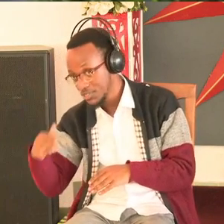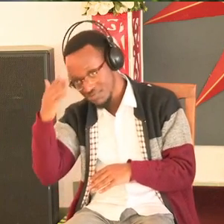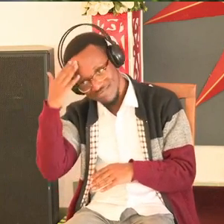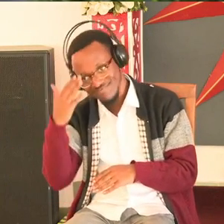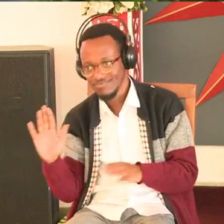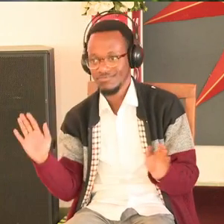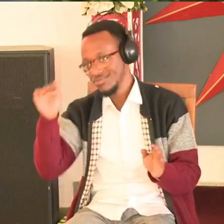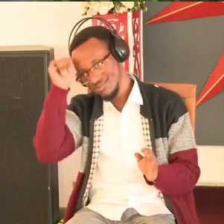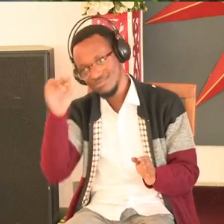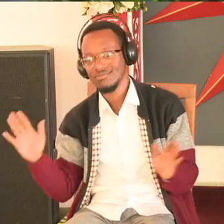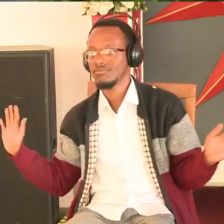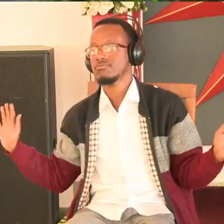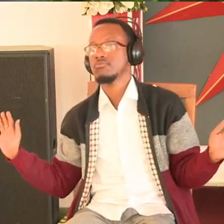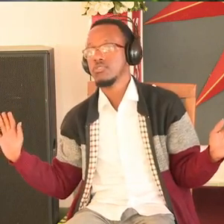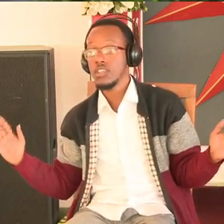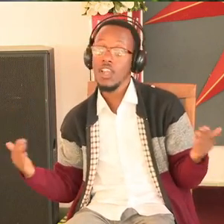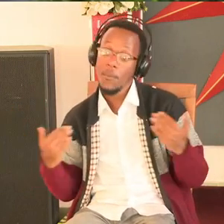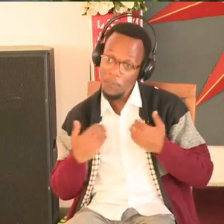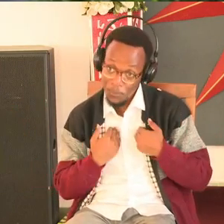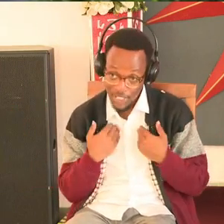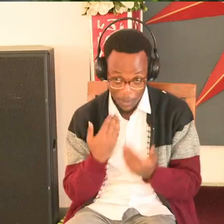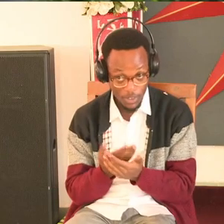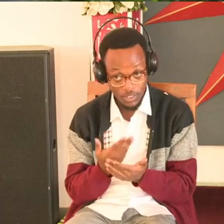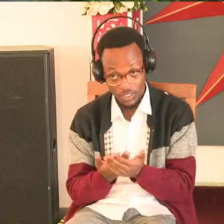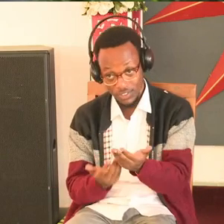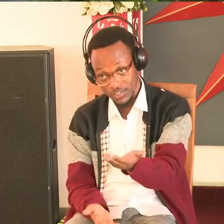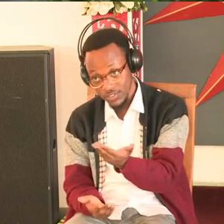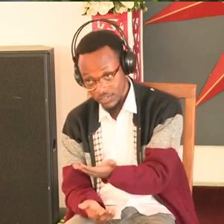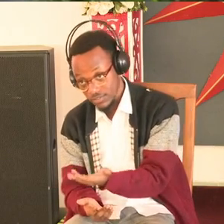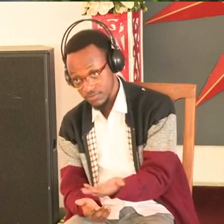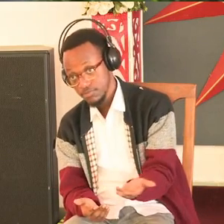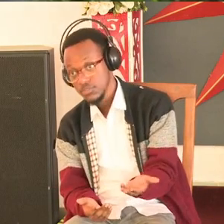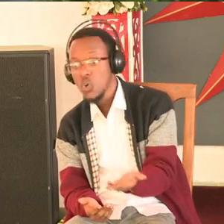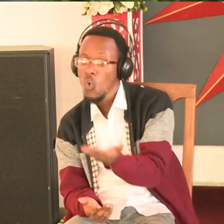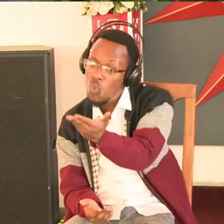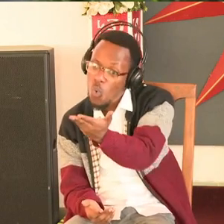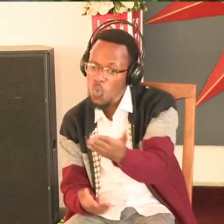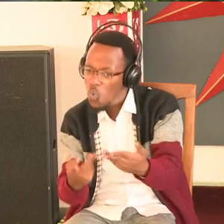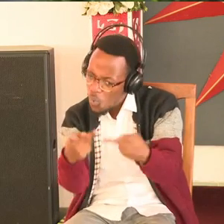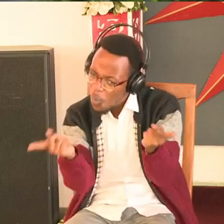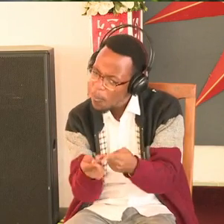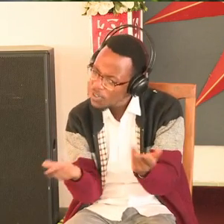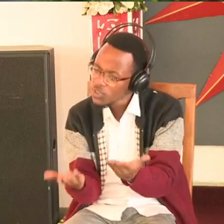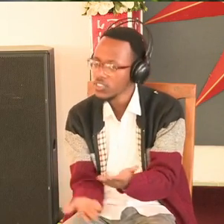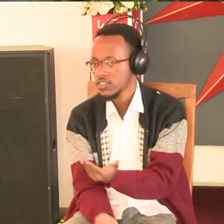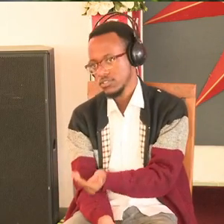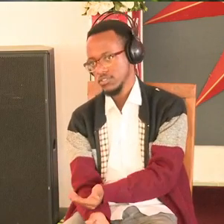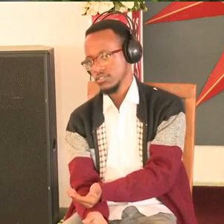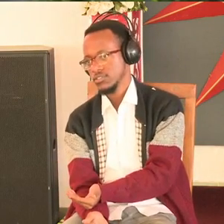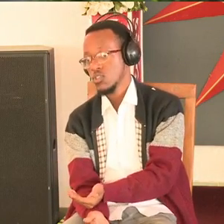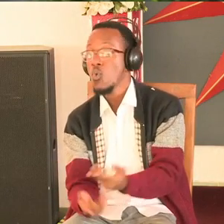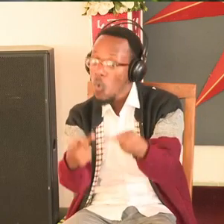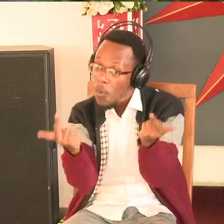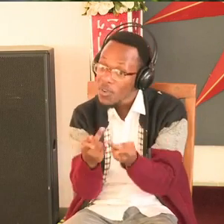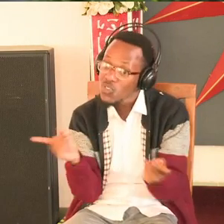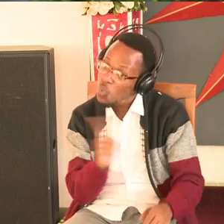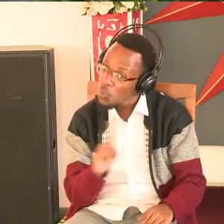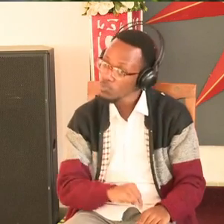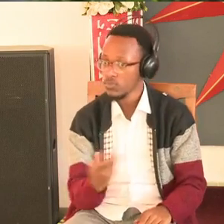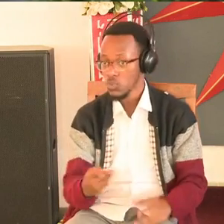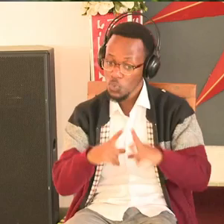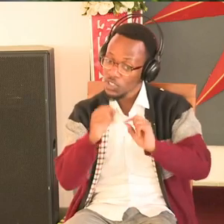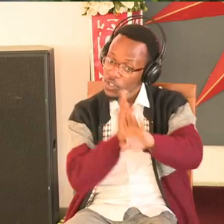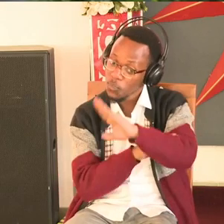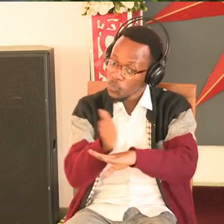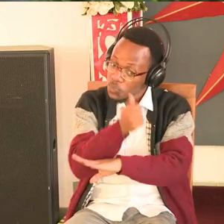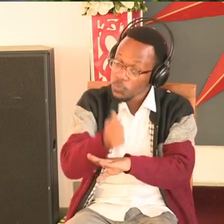ndakwinginze rwose ndabinginze rwose ese wowe uri mu ruhe ruhande ese wowe ijambo ry'Imana riri